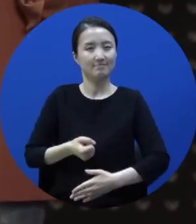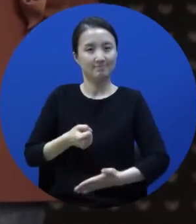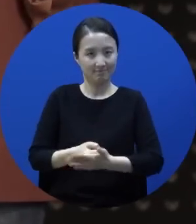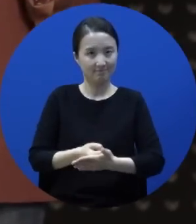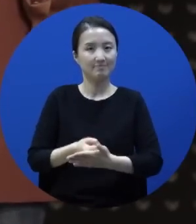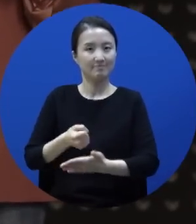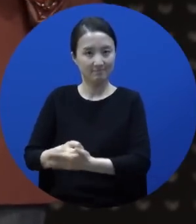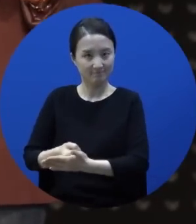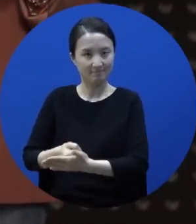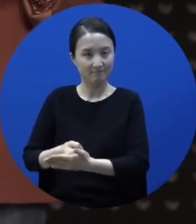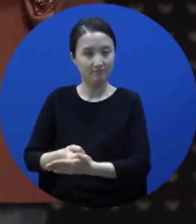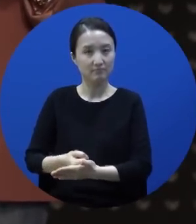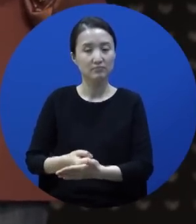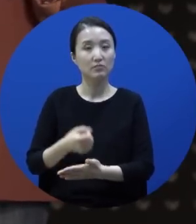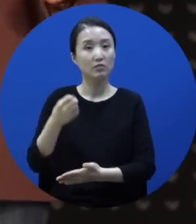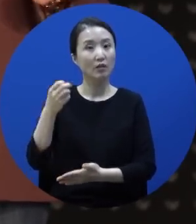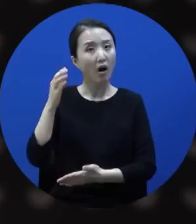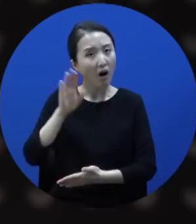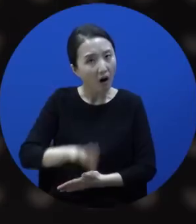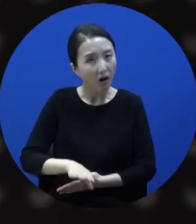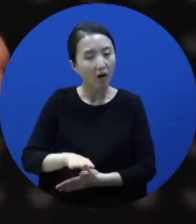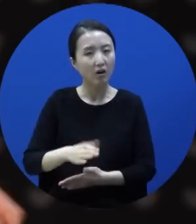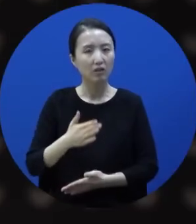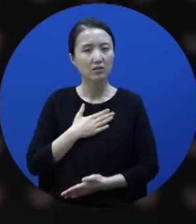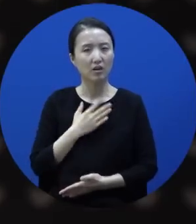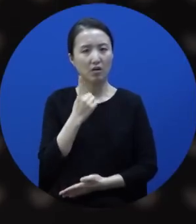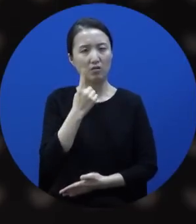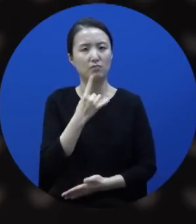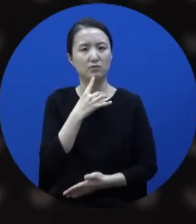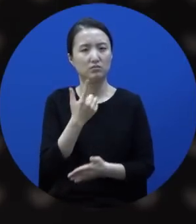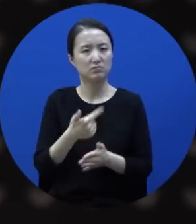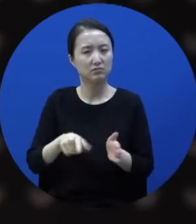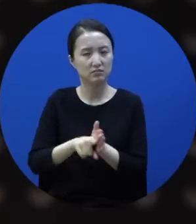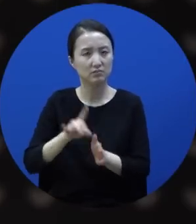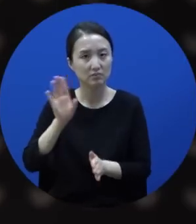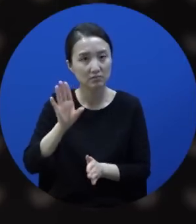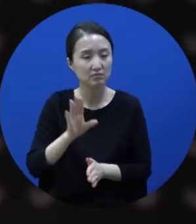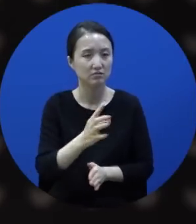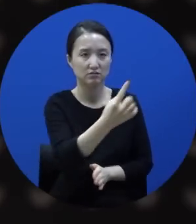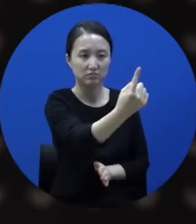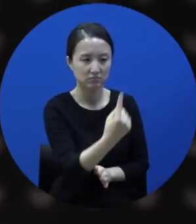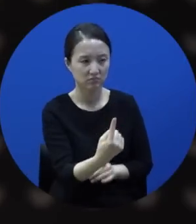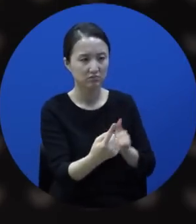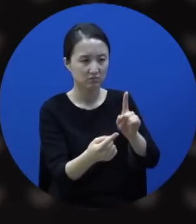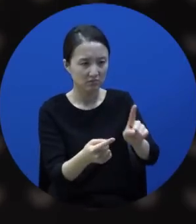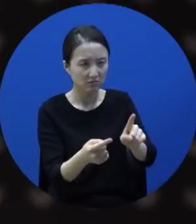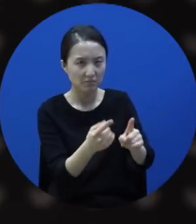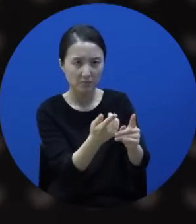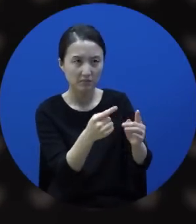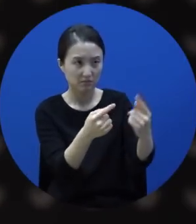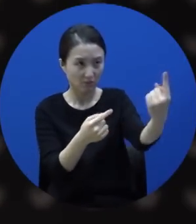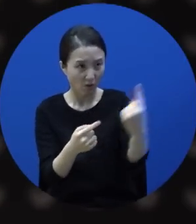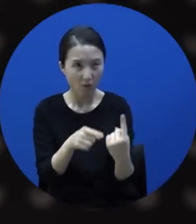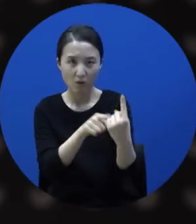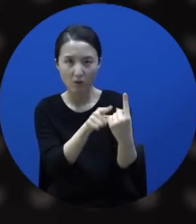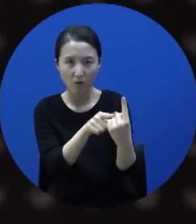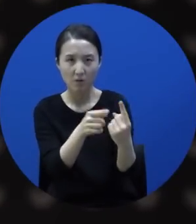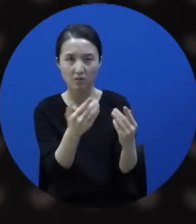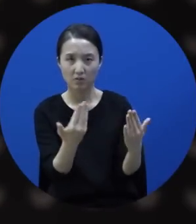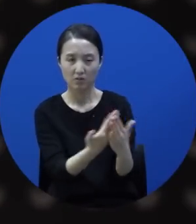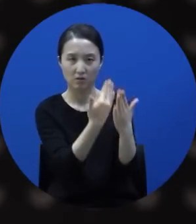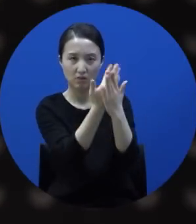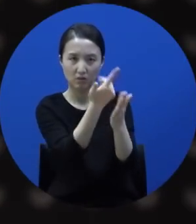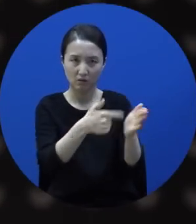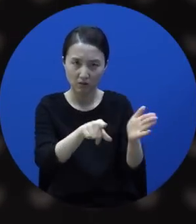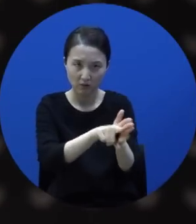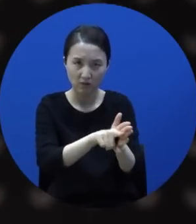해보고 싶다는 도전정신이 생긴 거죠. 그러면서 제가 컨설팅을 시작하게 됐는데 그분들에게 너무나 재미있었던 거는 아까